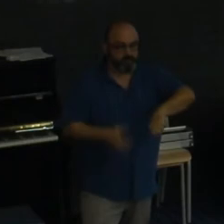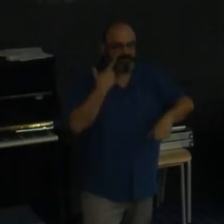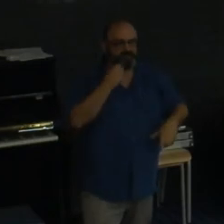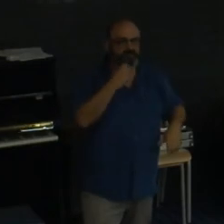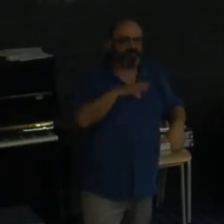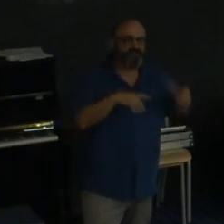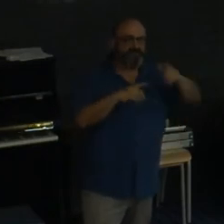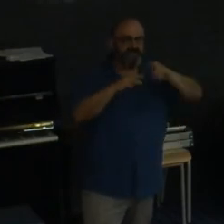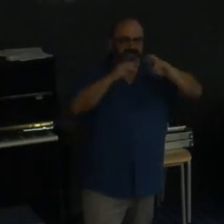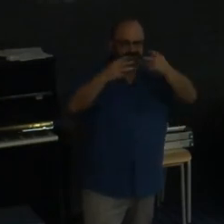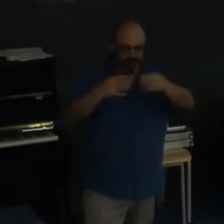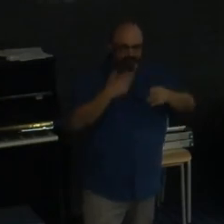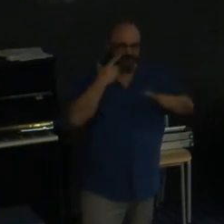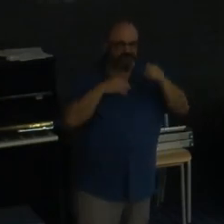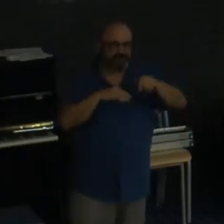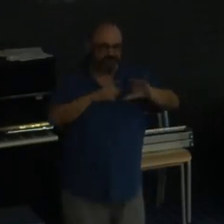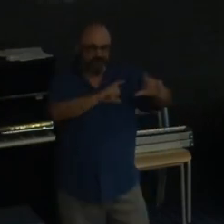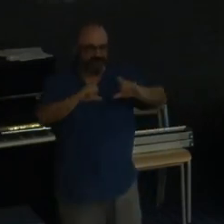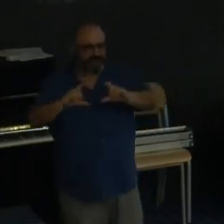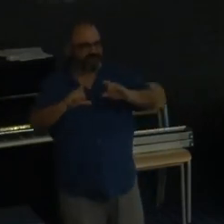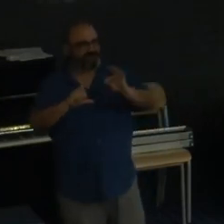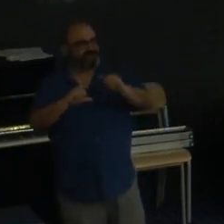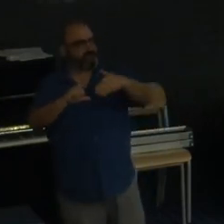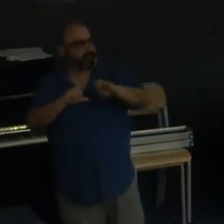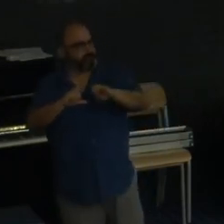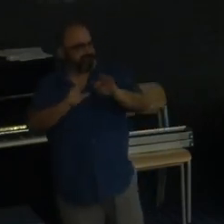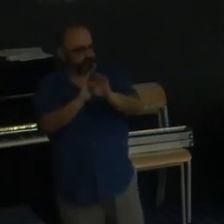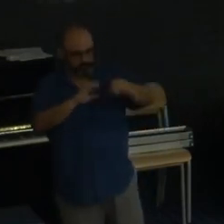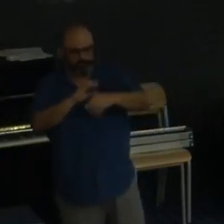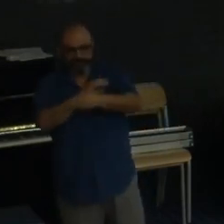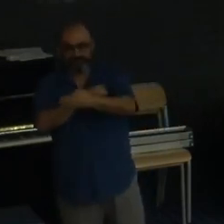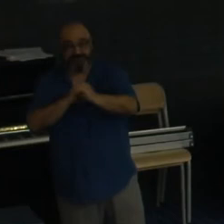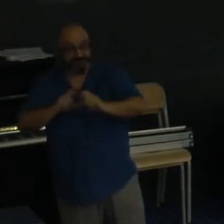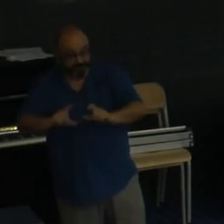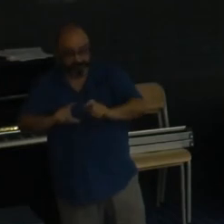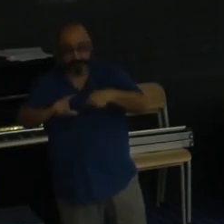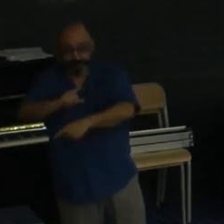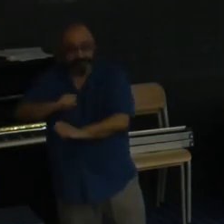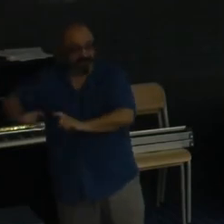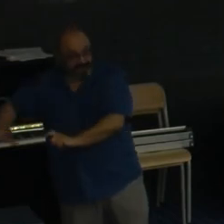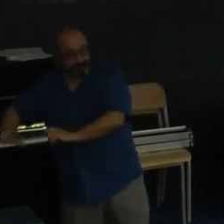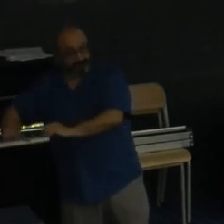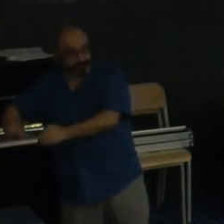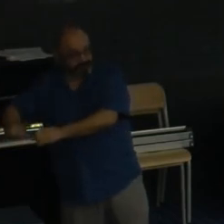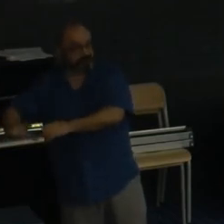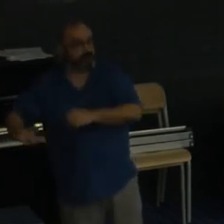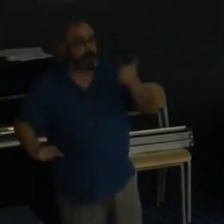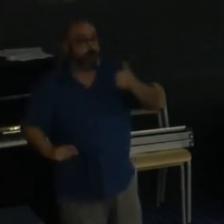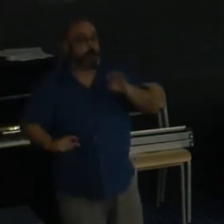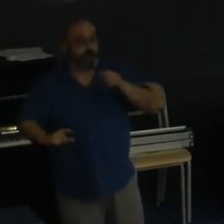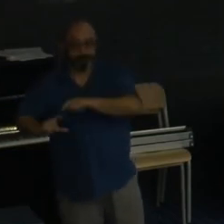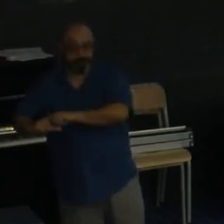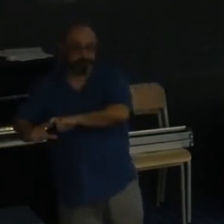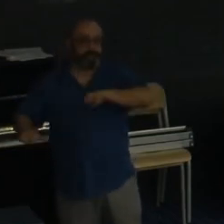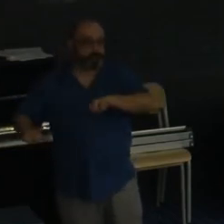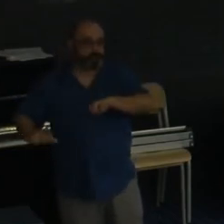vous avez des frames. Donc vous rentrez dans une fonction, il y a une frame. Vous allez dans une sous-fonction, il y a une seconde frame, etc. Avec le up, vous pouvez remonter dans un